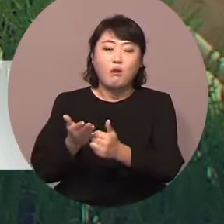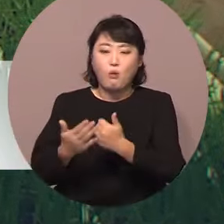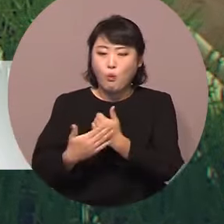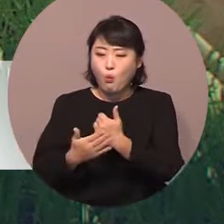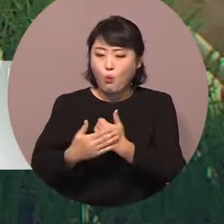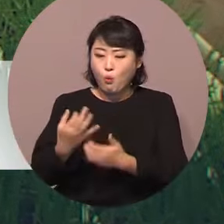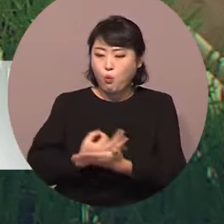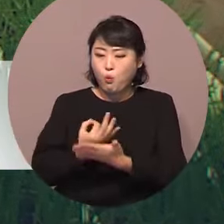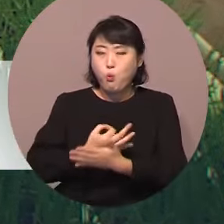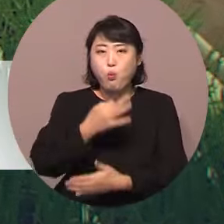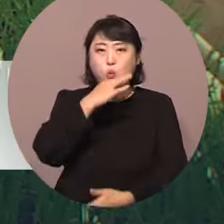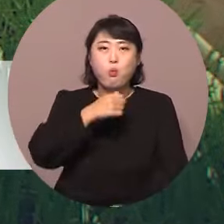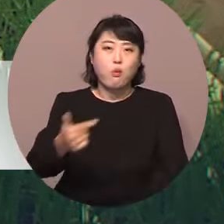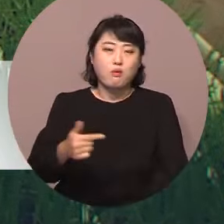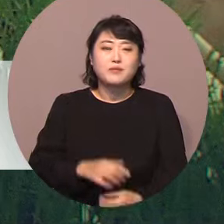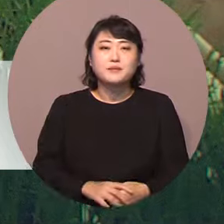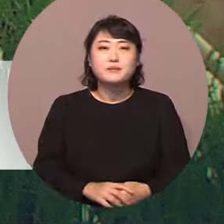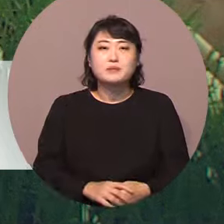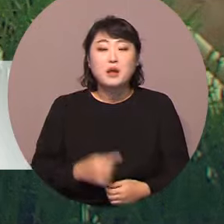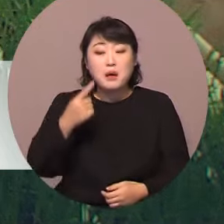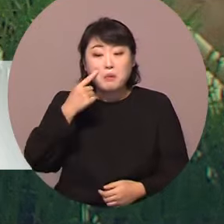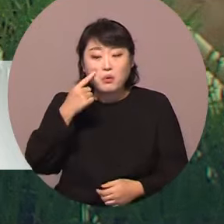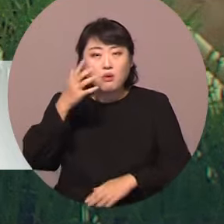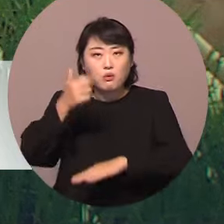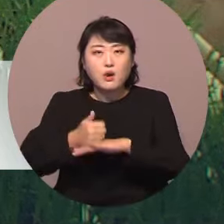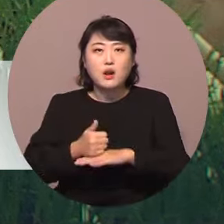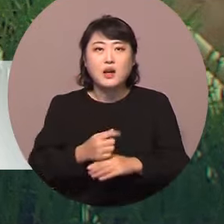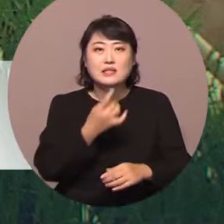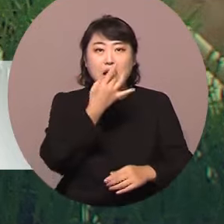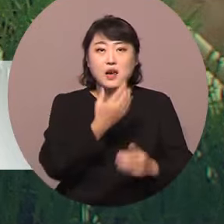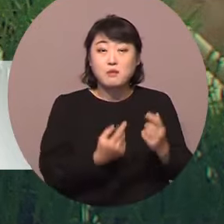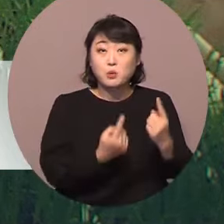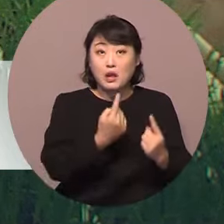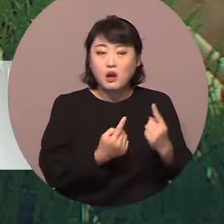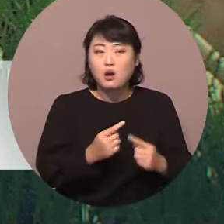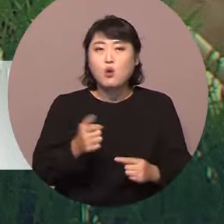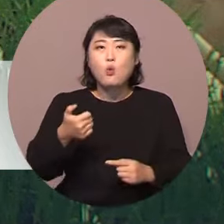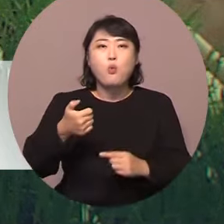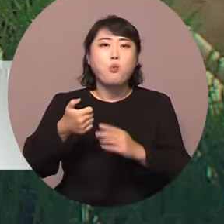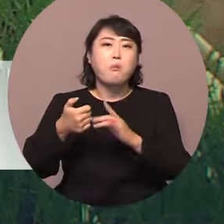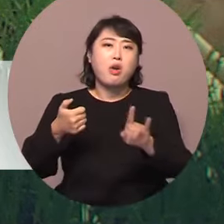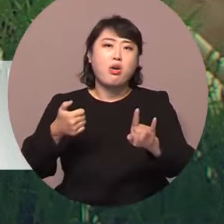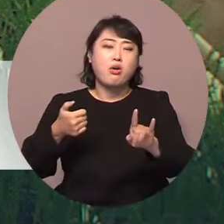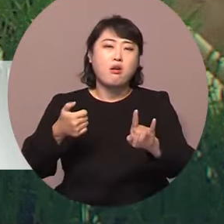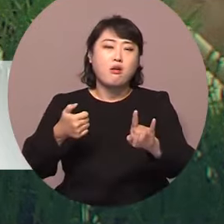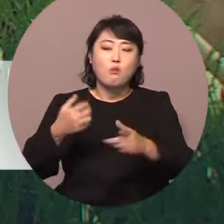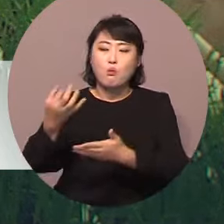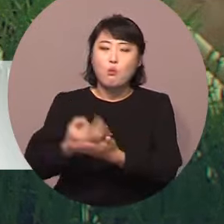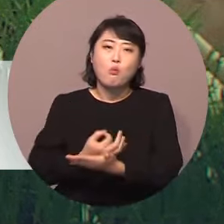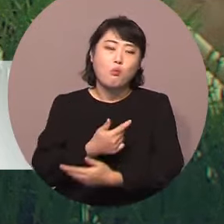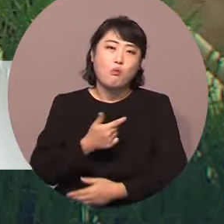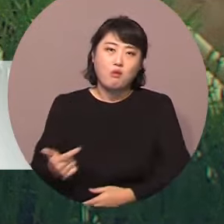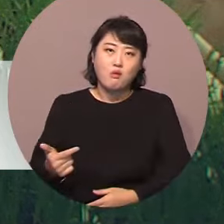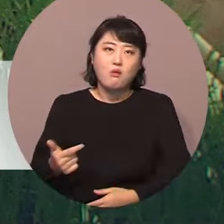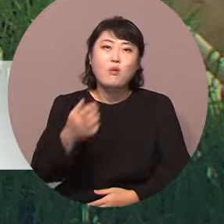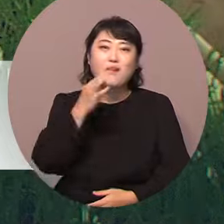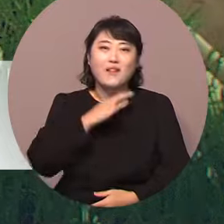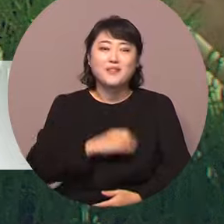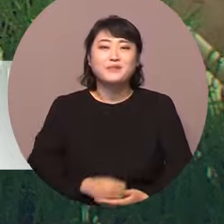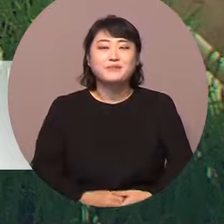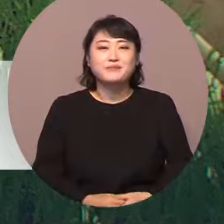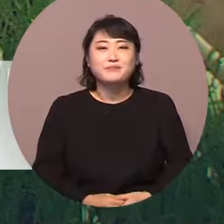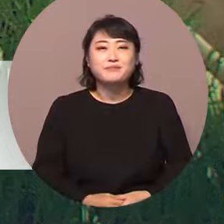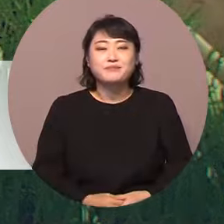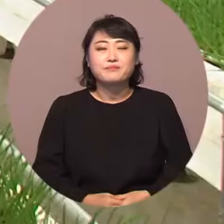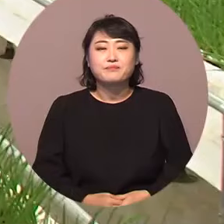것으로 나타났습니다 시범 재배 결과 농사보다 최대 심배 가량 소득 증대 효과가 있었습니다 김태욱